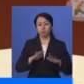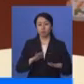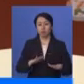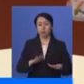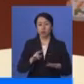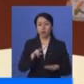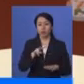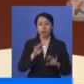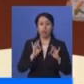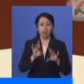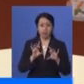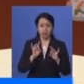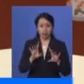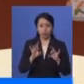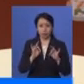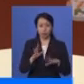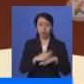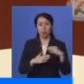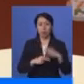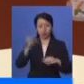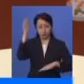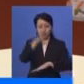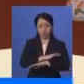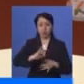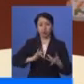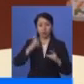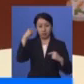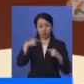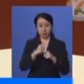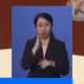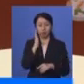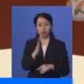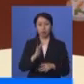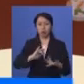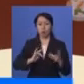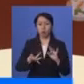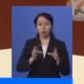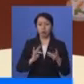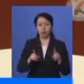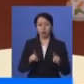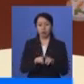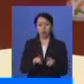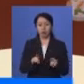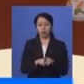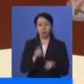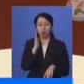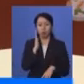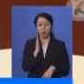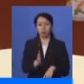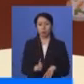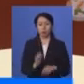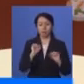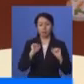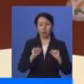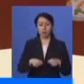занятия для педагогических гуманитарных я эти специальности будет цепляться в режиме онлайн также будет